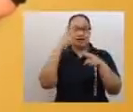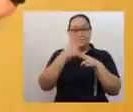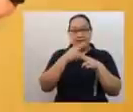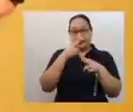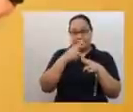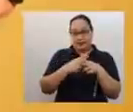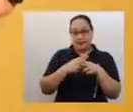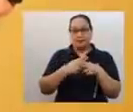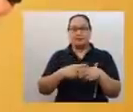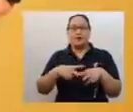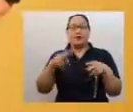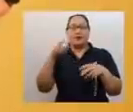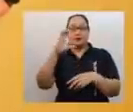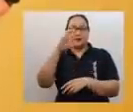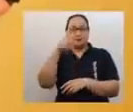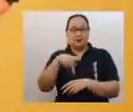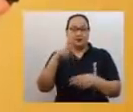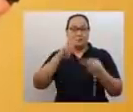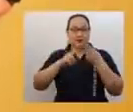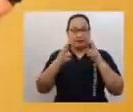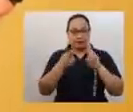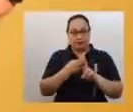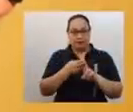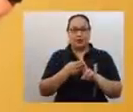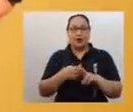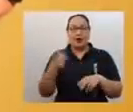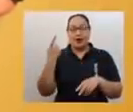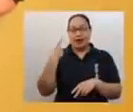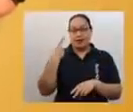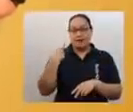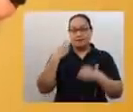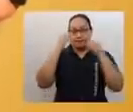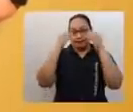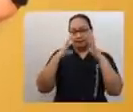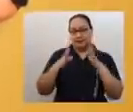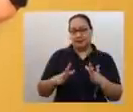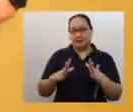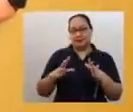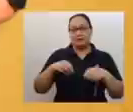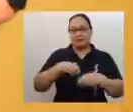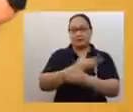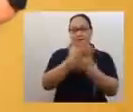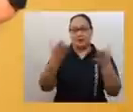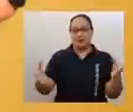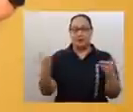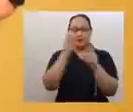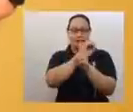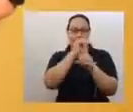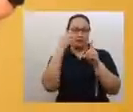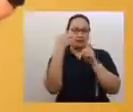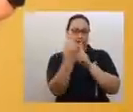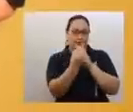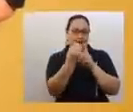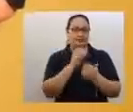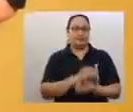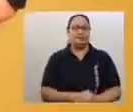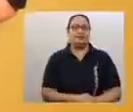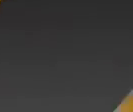at email address ng tagapayo at mga guro ng inyong anak ay ibibigay sa inyo sa araw ng orientation.